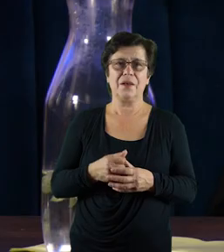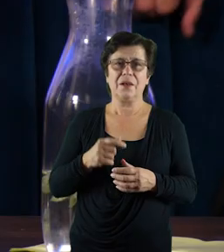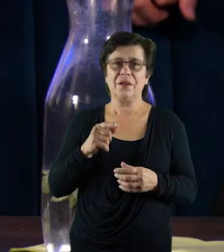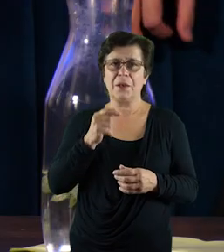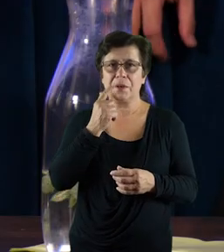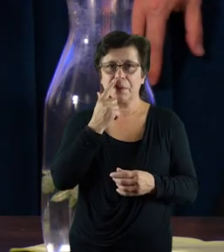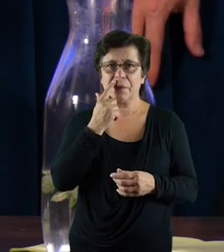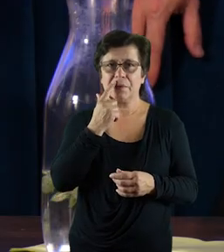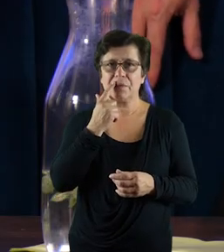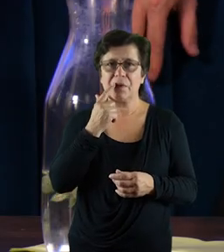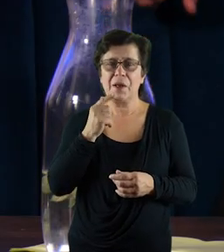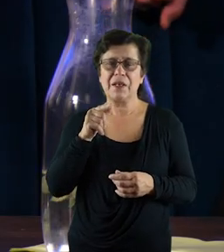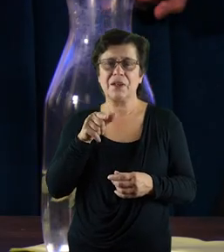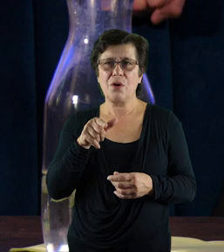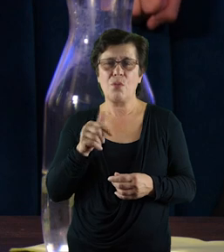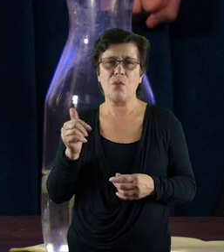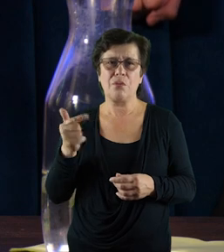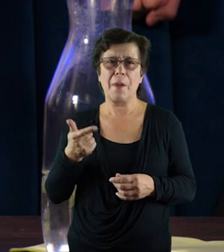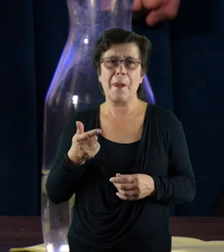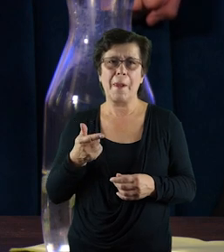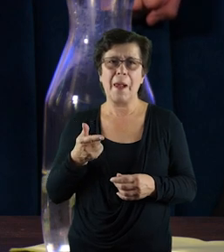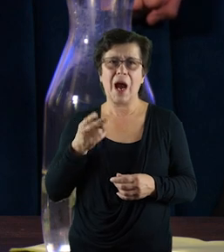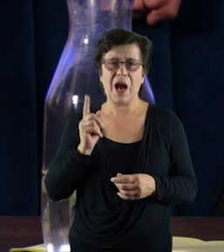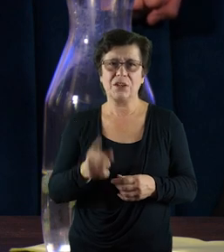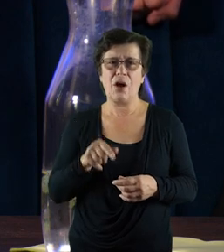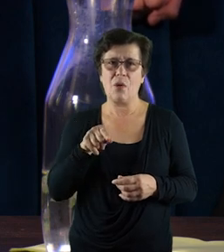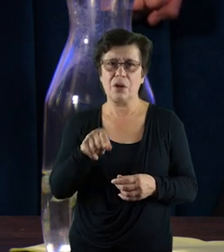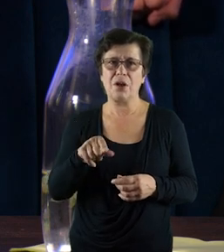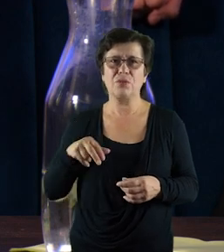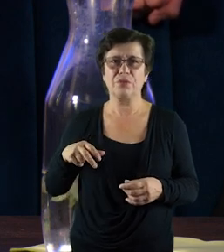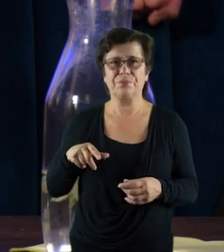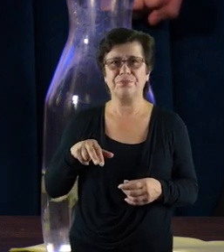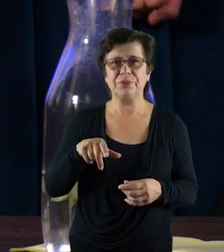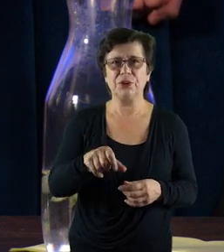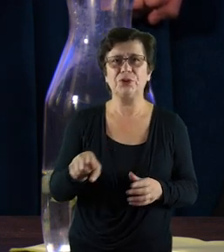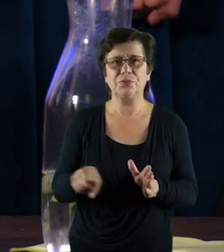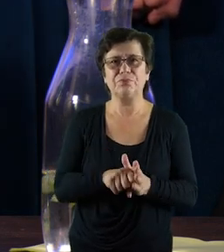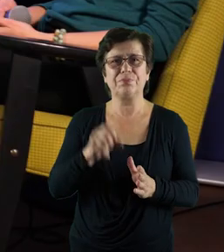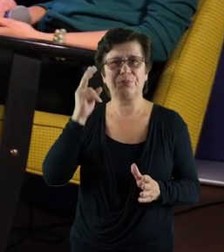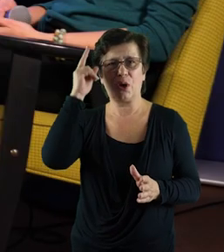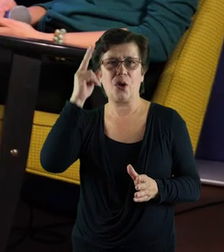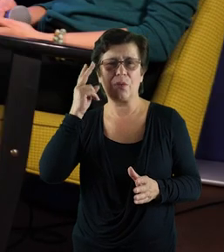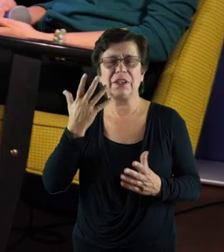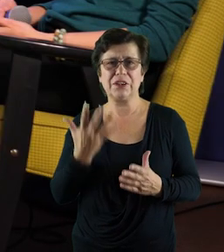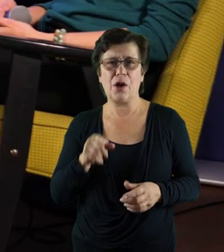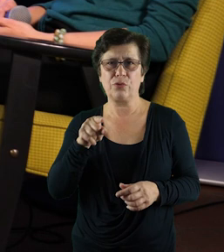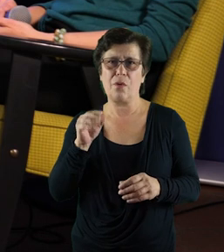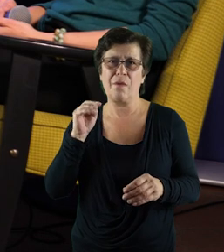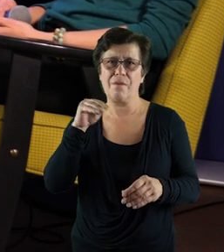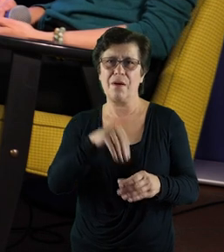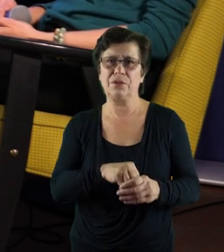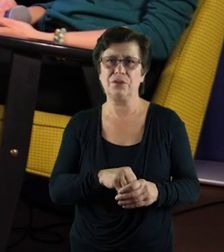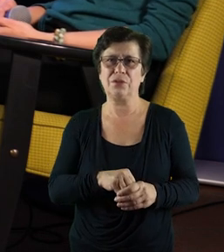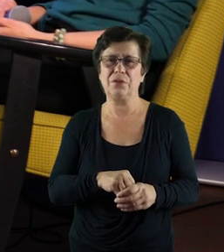ta megalomania jakby kazała mu pójść w tę ideologię, że jakby chciał w to wejść. No